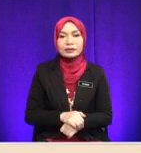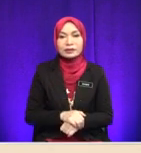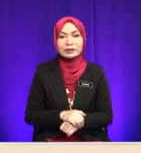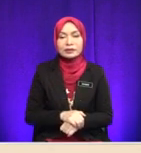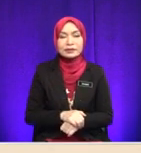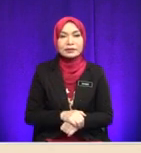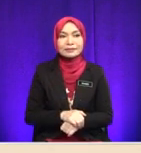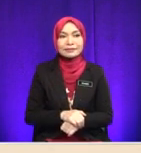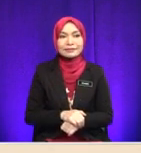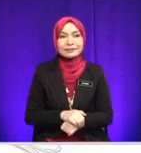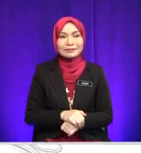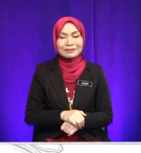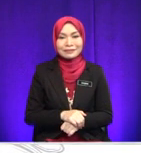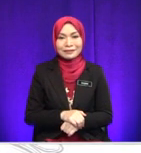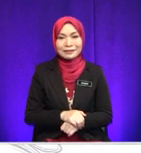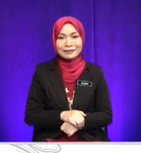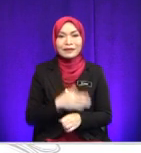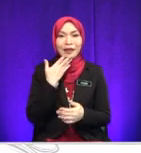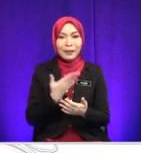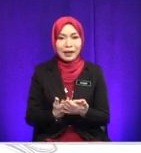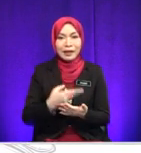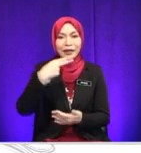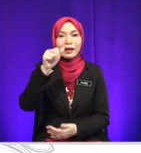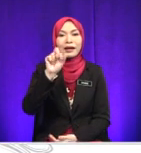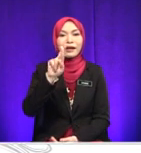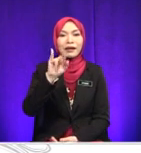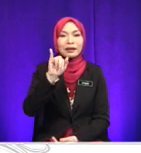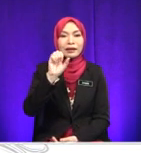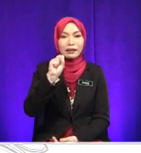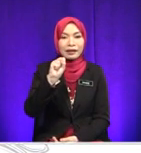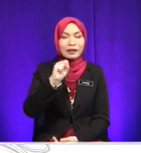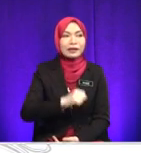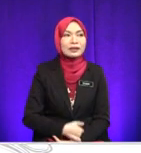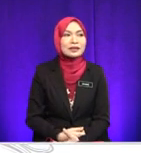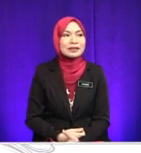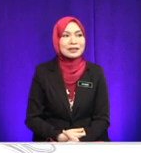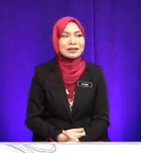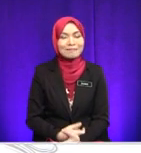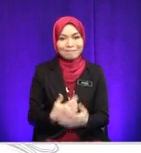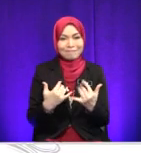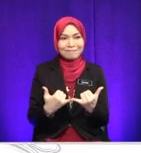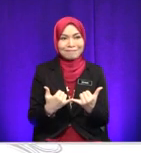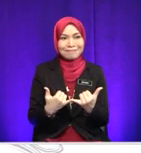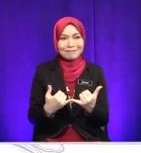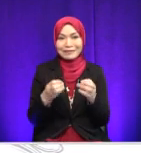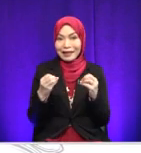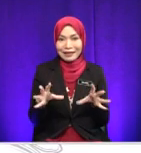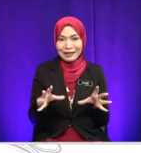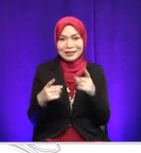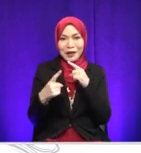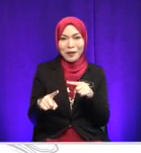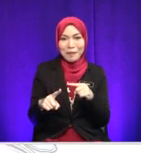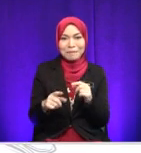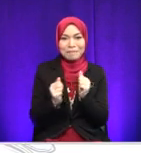itu. Okey, baik. Haris, macam mana agaknya Ria? Ria nak bagi berapa bintang untuk sebutan intonasi